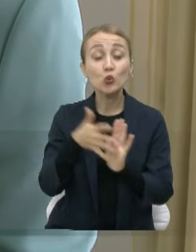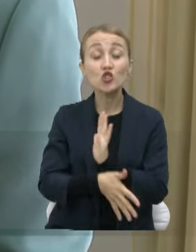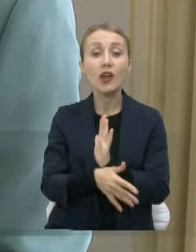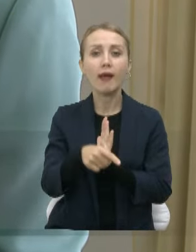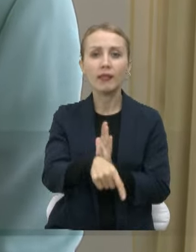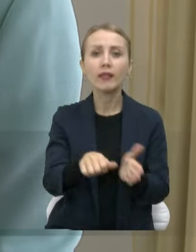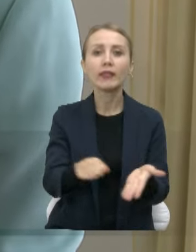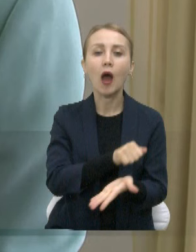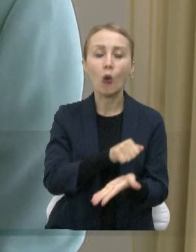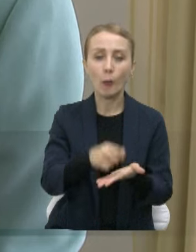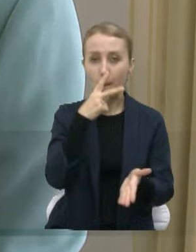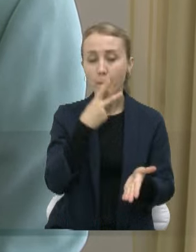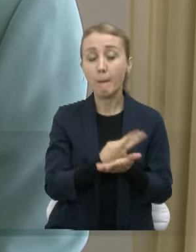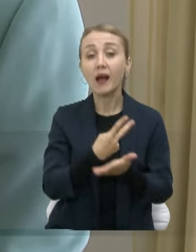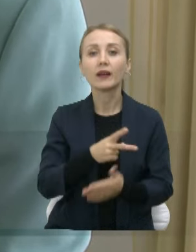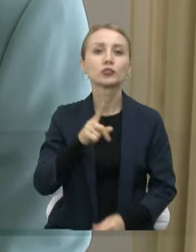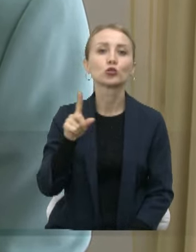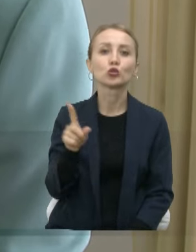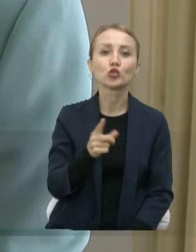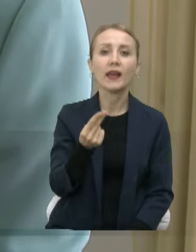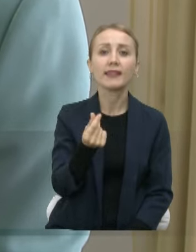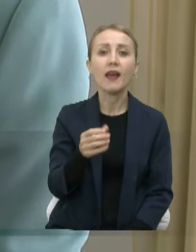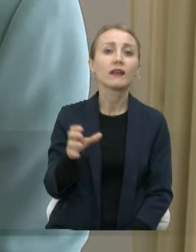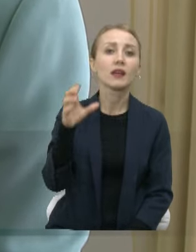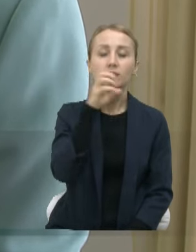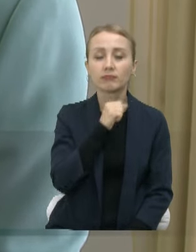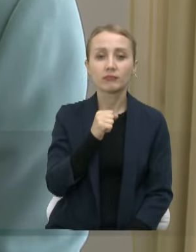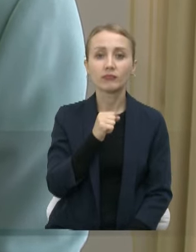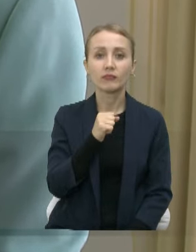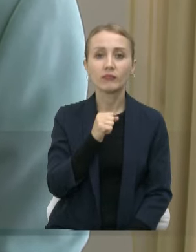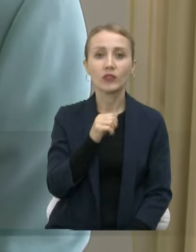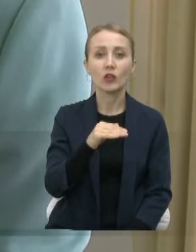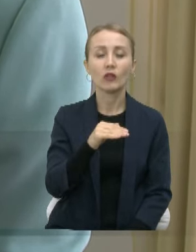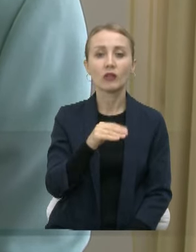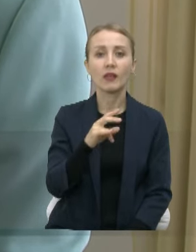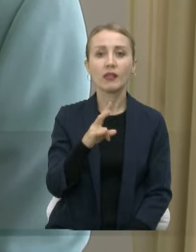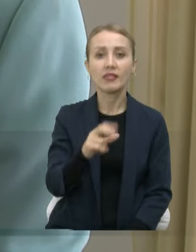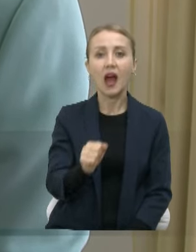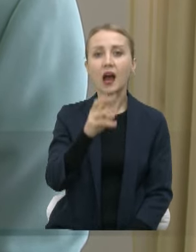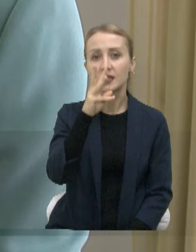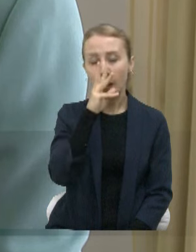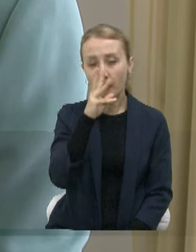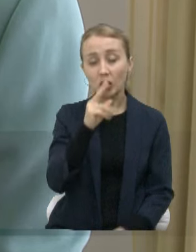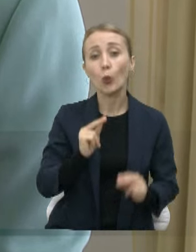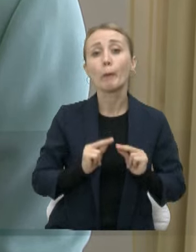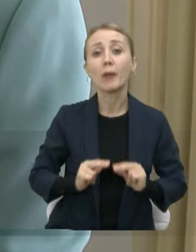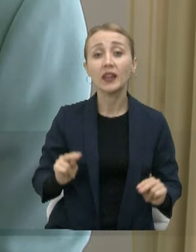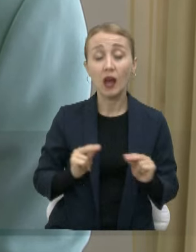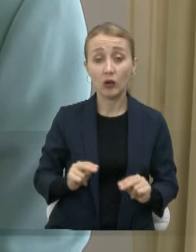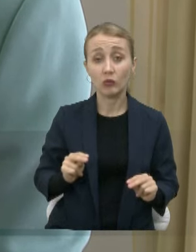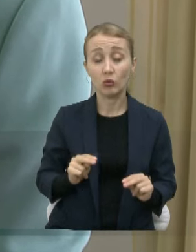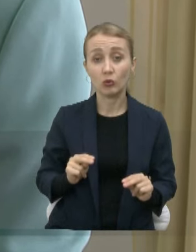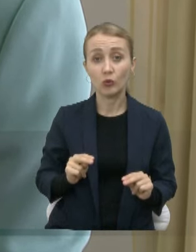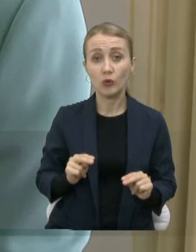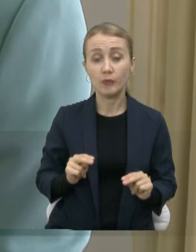дел показало, что основная доля похищаемых бюджетных средств приходится на фонд оплаты труда педагогов. Учитывая